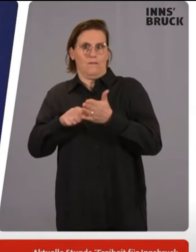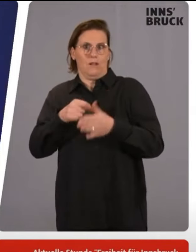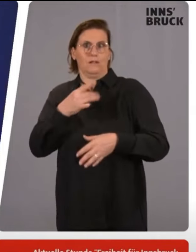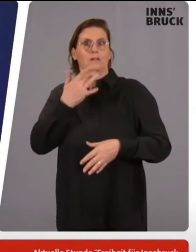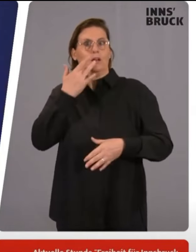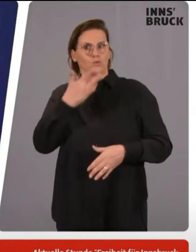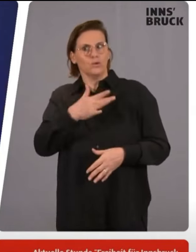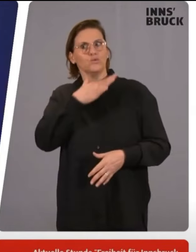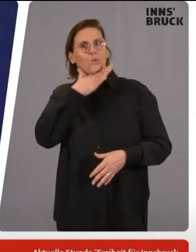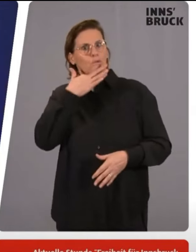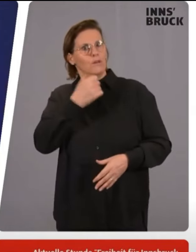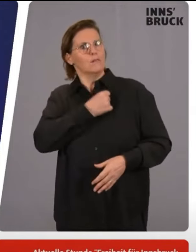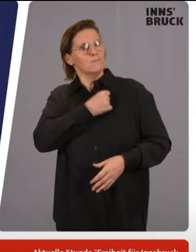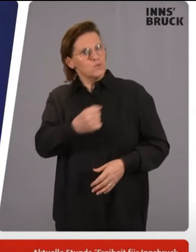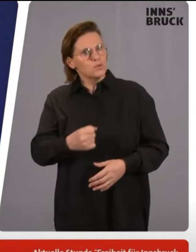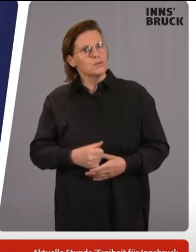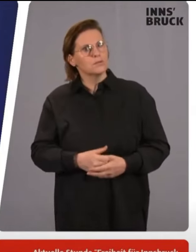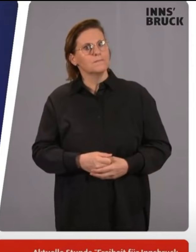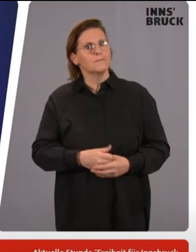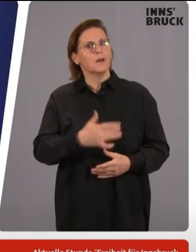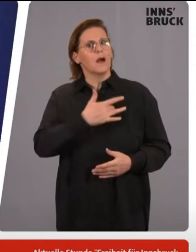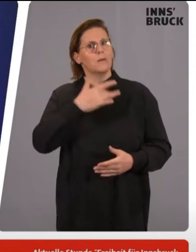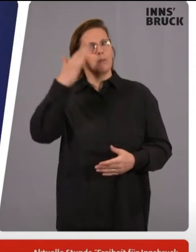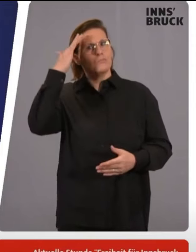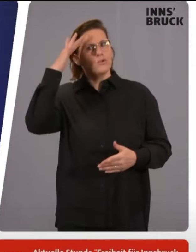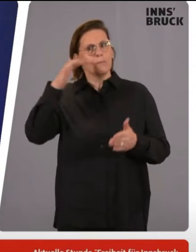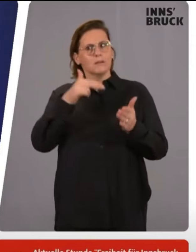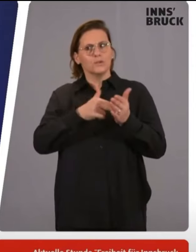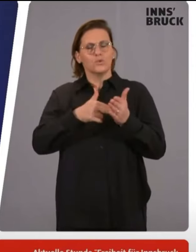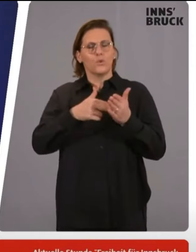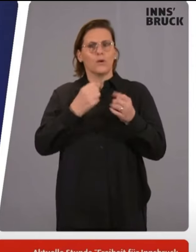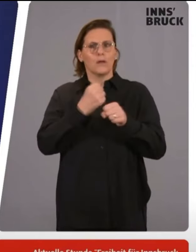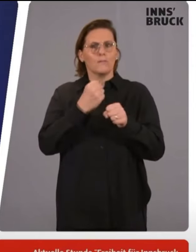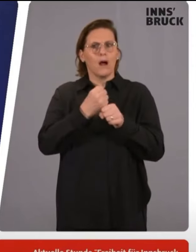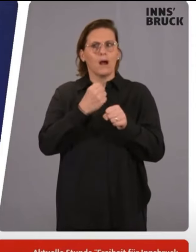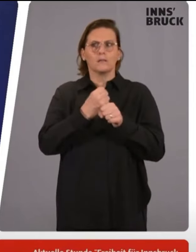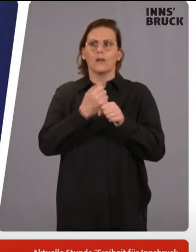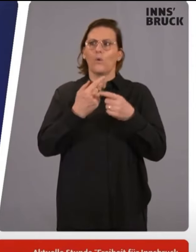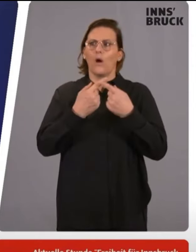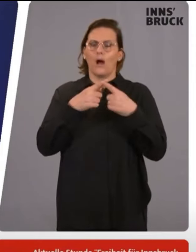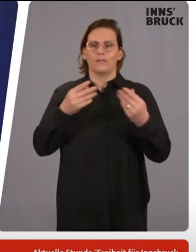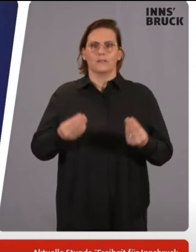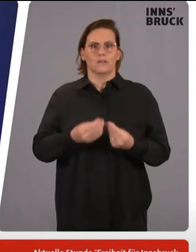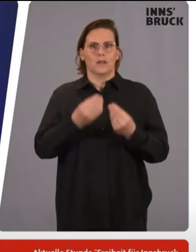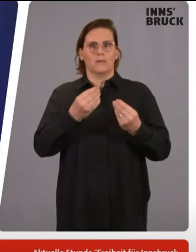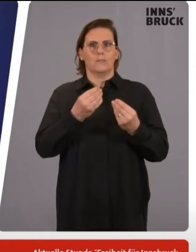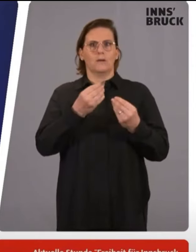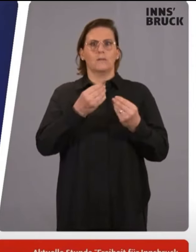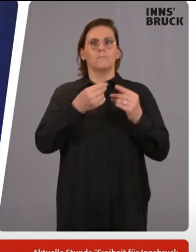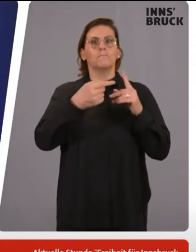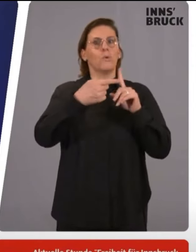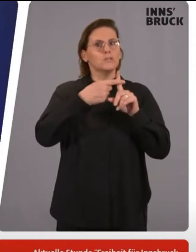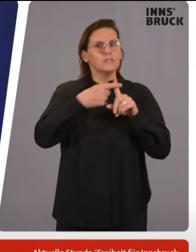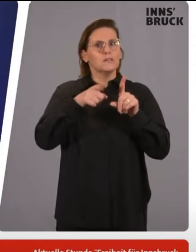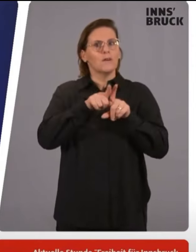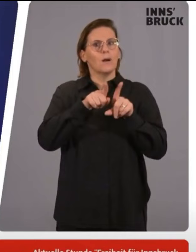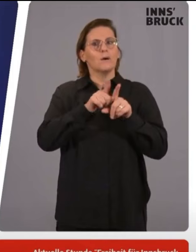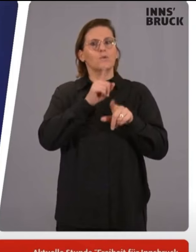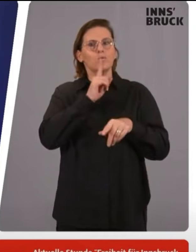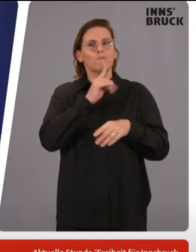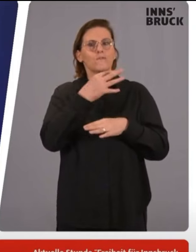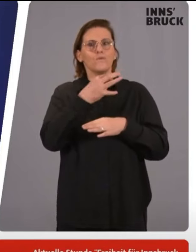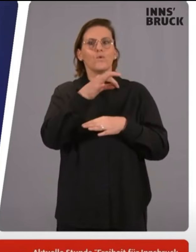Schneid der Bürgermeister aber andere Sachen noch gemacht er hat ja auch positive Sachen gemacht allerdings nur für Einzelpersonen für seine